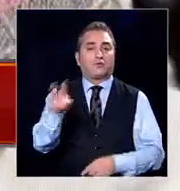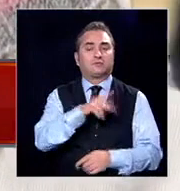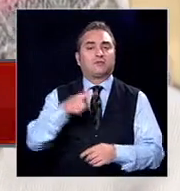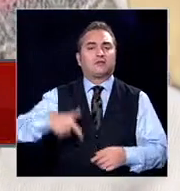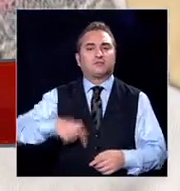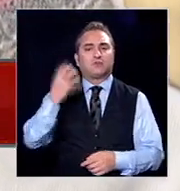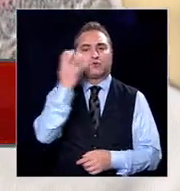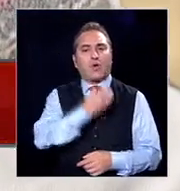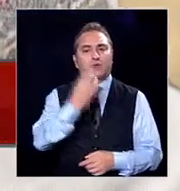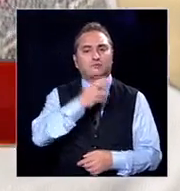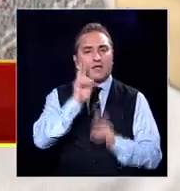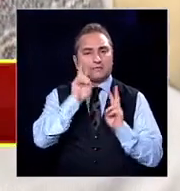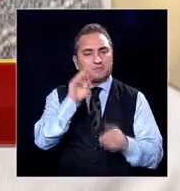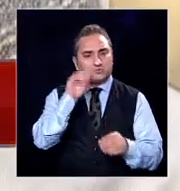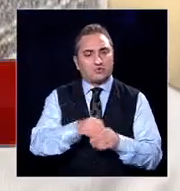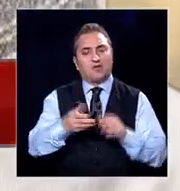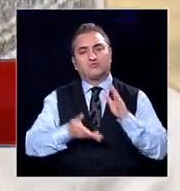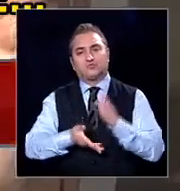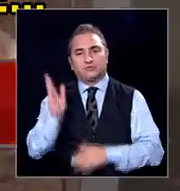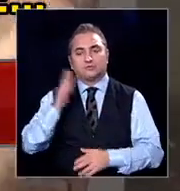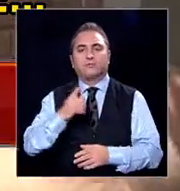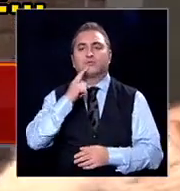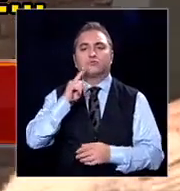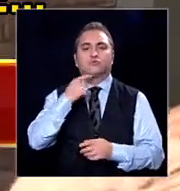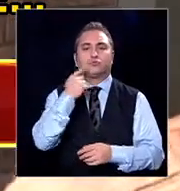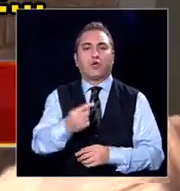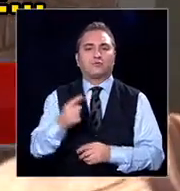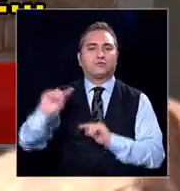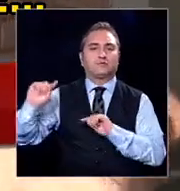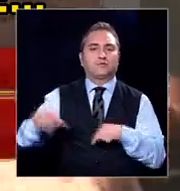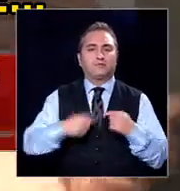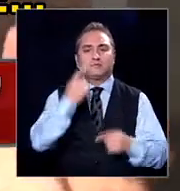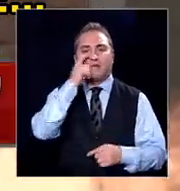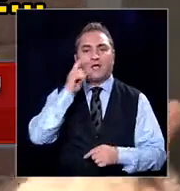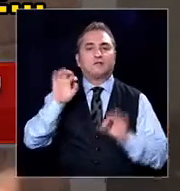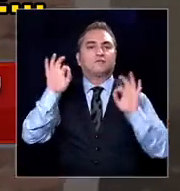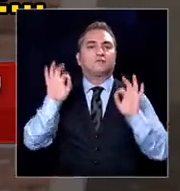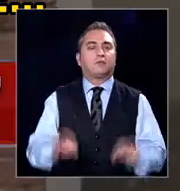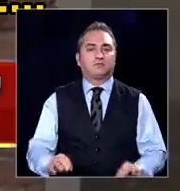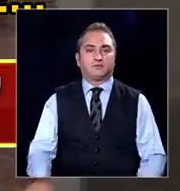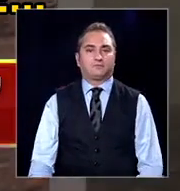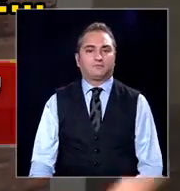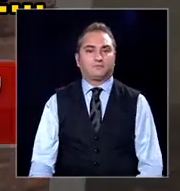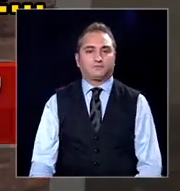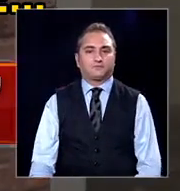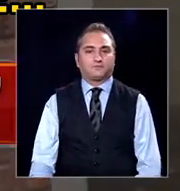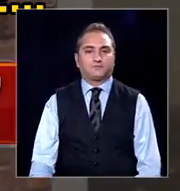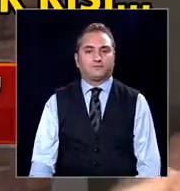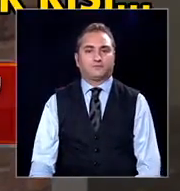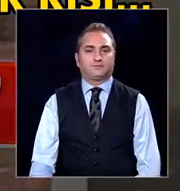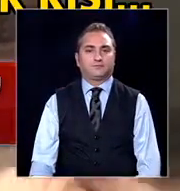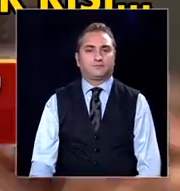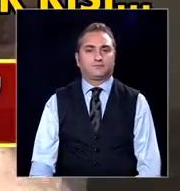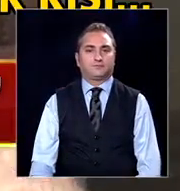konser çıkışı sözlü tacize uğradı. Ben aracıma doğru yöneldiğim zaman da bir şahıs yanıma gelip bana bir tacizde bulundu